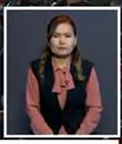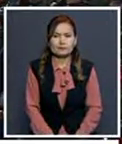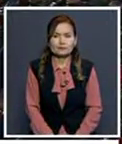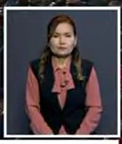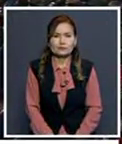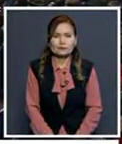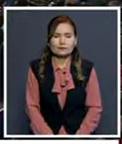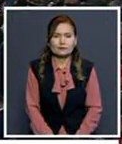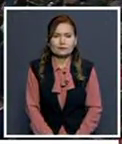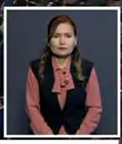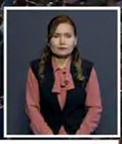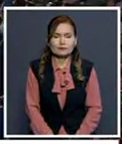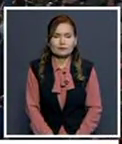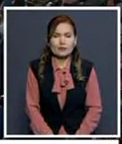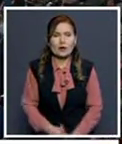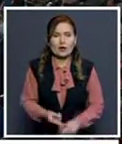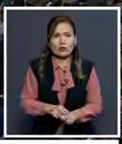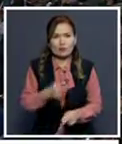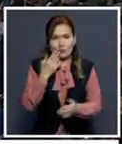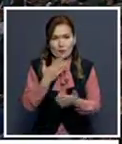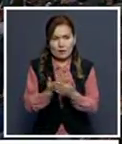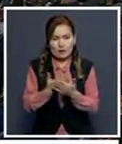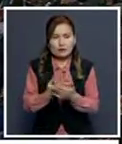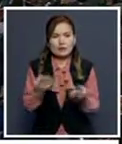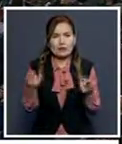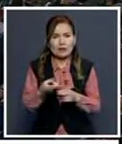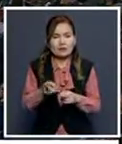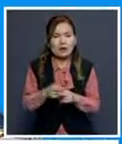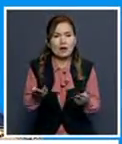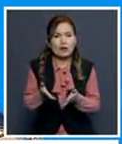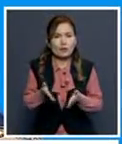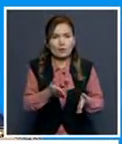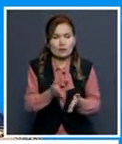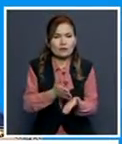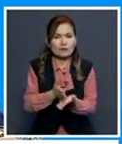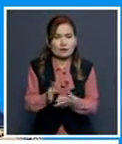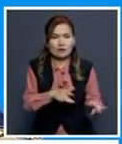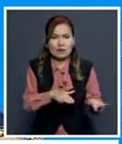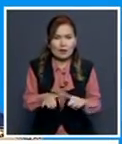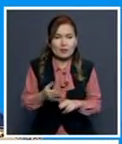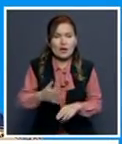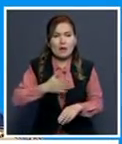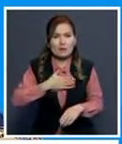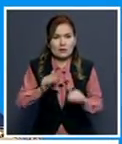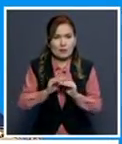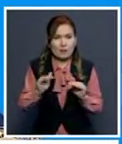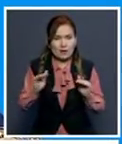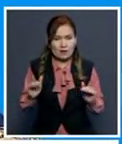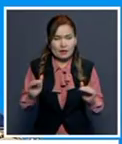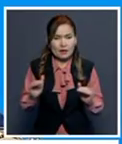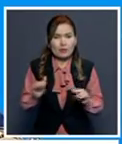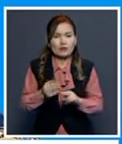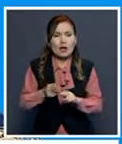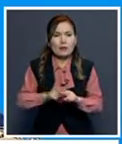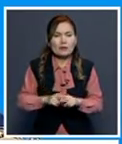А как не должно быть, вот он показывает, каким путем надо двигаться и идти. Біздің балаларымызды мұхиттың